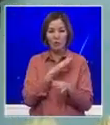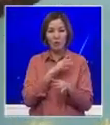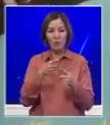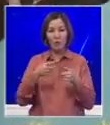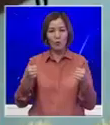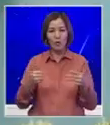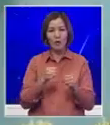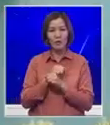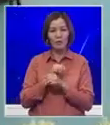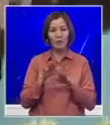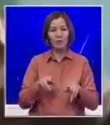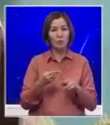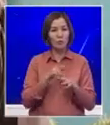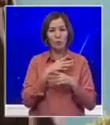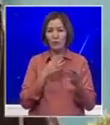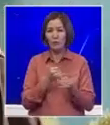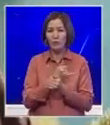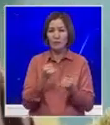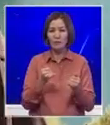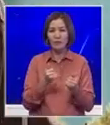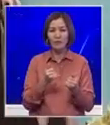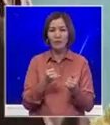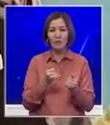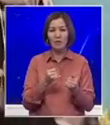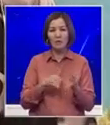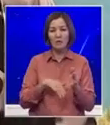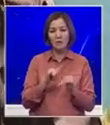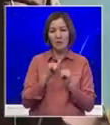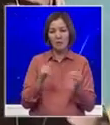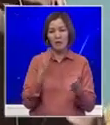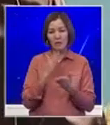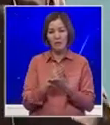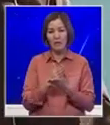мен демалыс орындары көп. Қызмет көрсету, сервистің